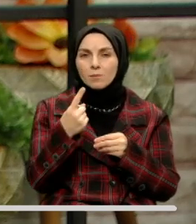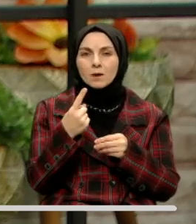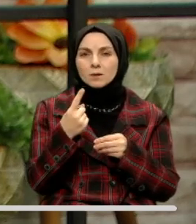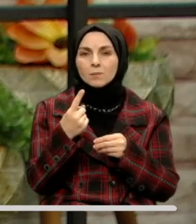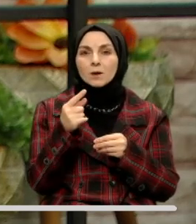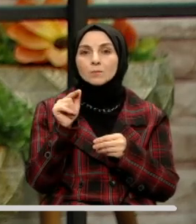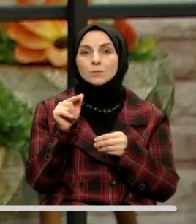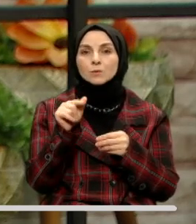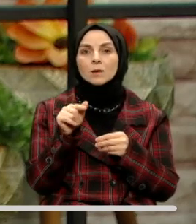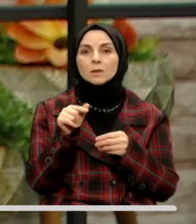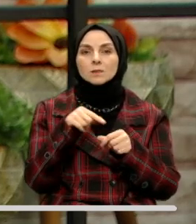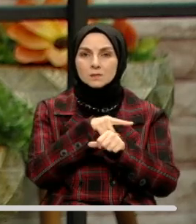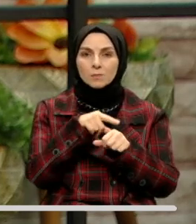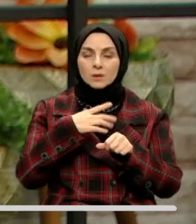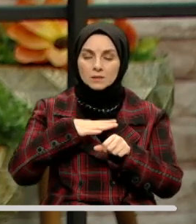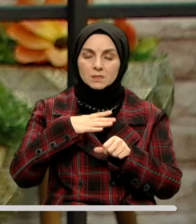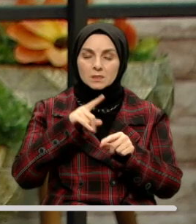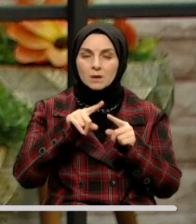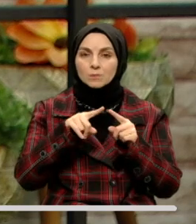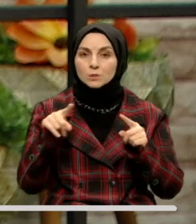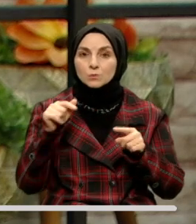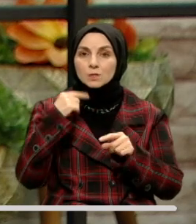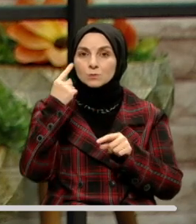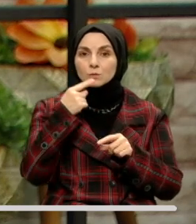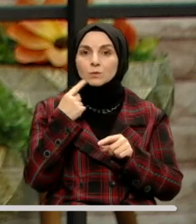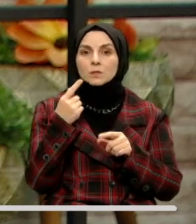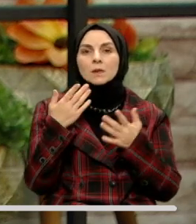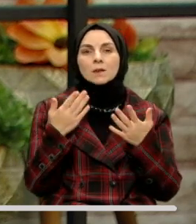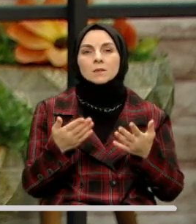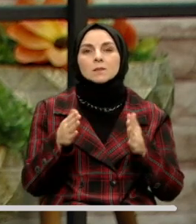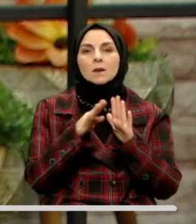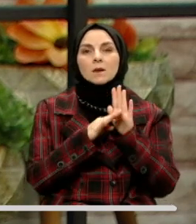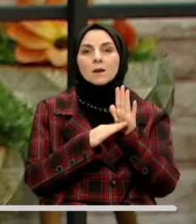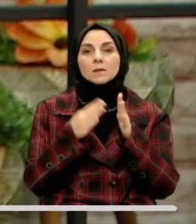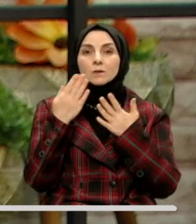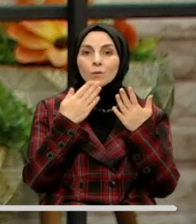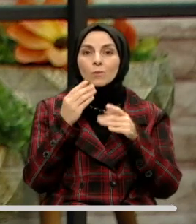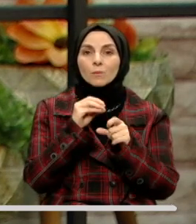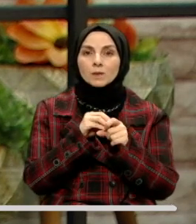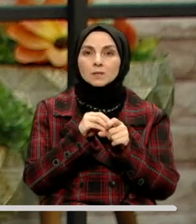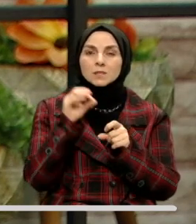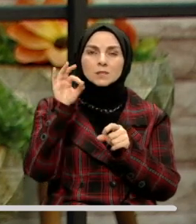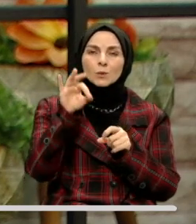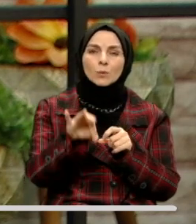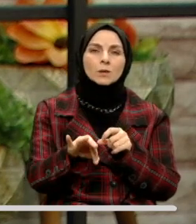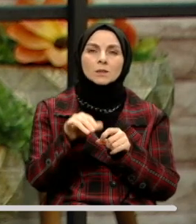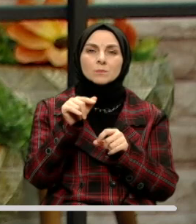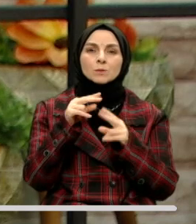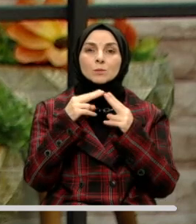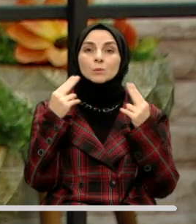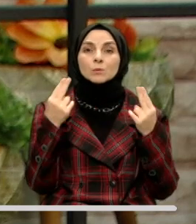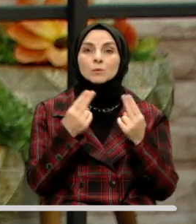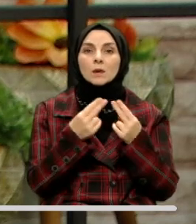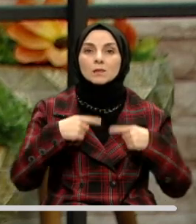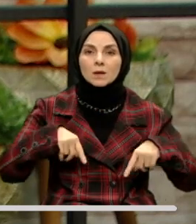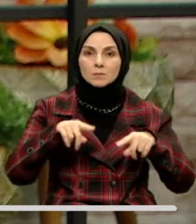bağlantılı, zaman isteyen bir süreç. O yüzden aslında hayatı okumak için gönderildiğimiz bu dünyada